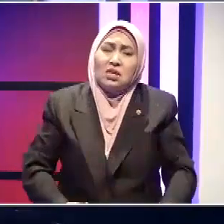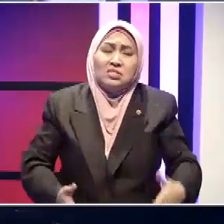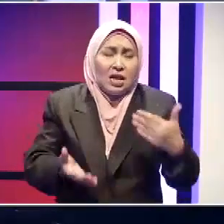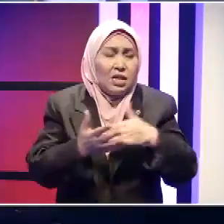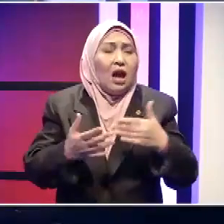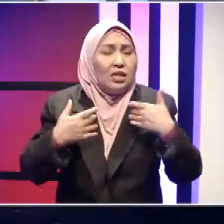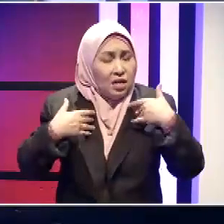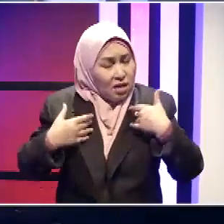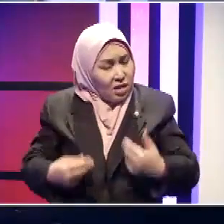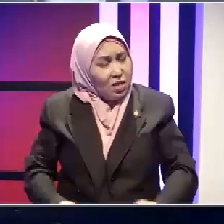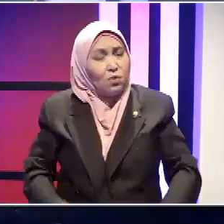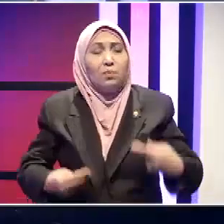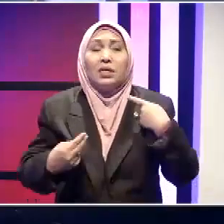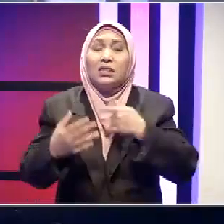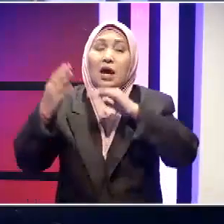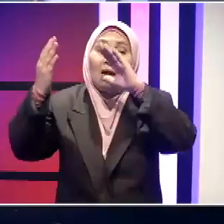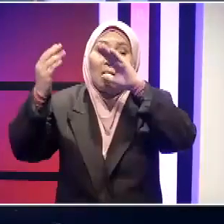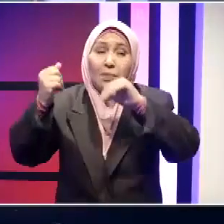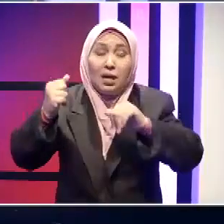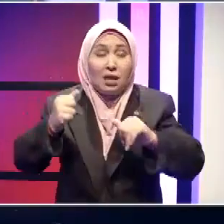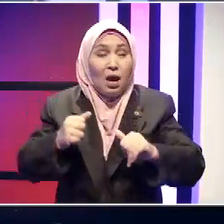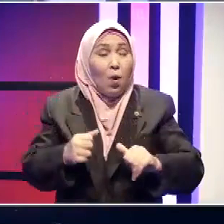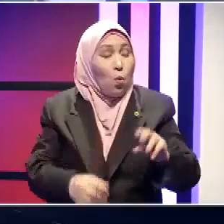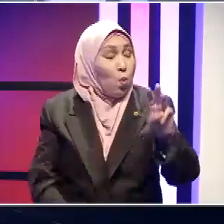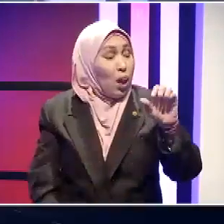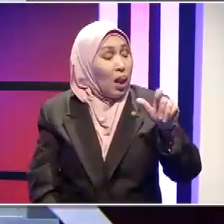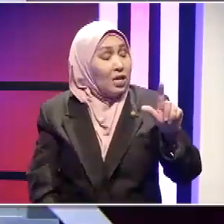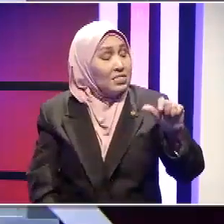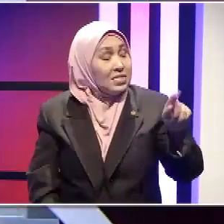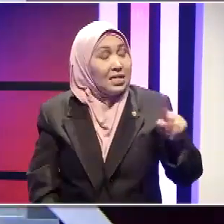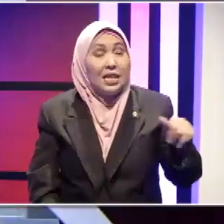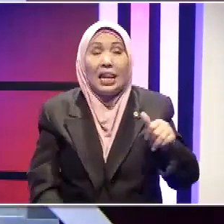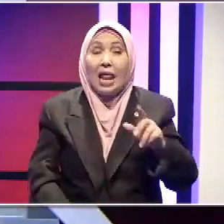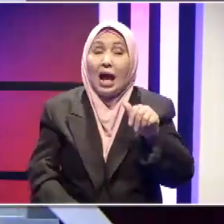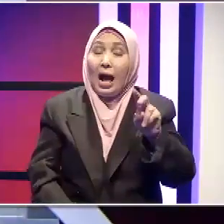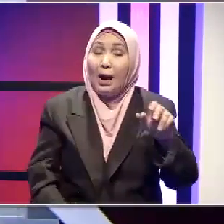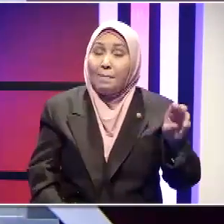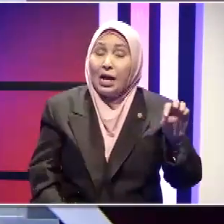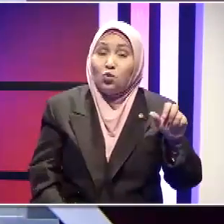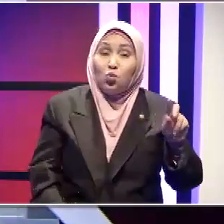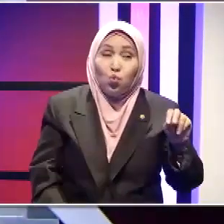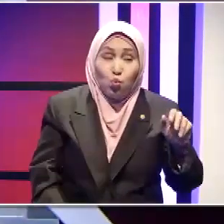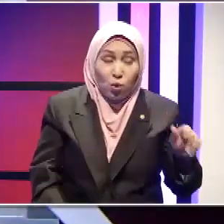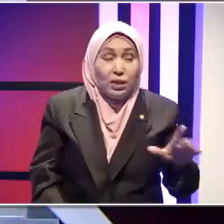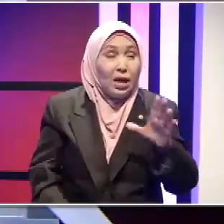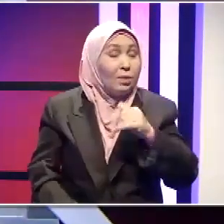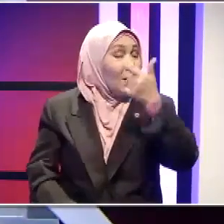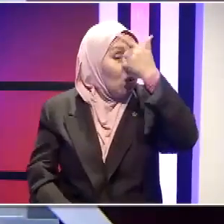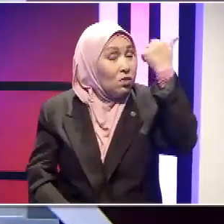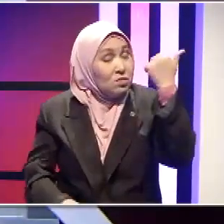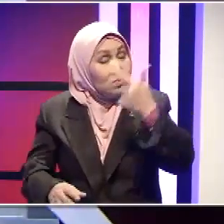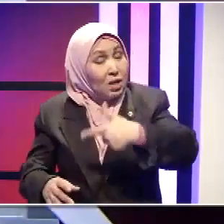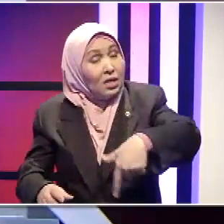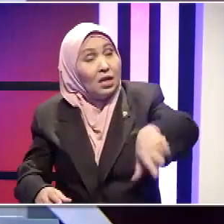badan merana kita harapkan nyata di Langsa nya walladzina amanu wattaba az-zuhri untuk karena mereka